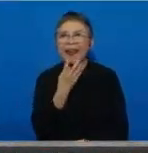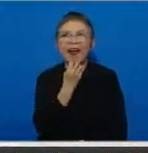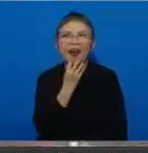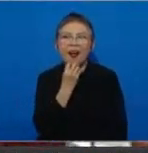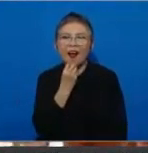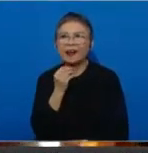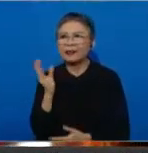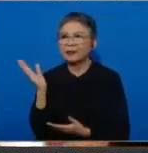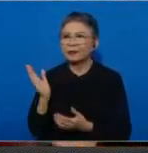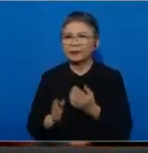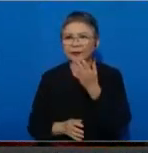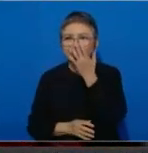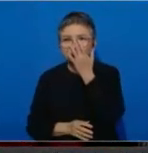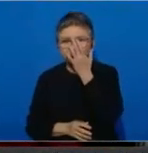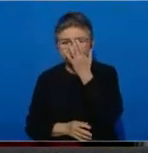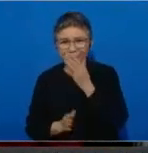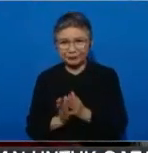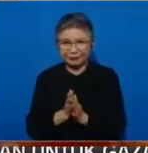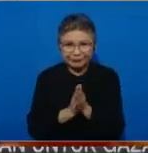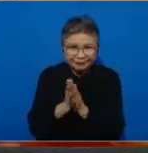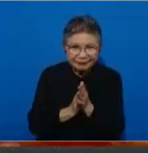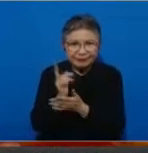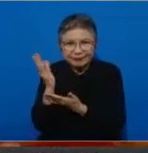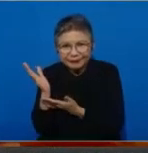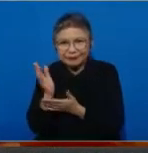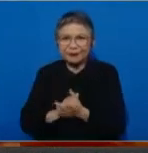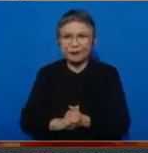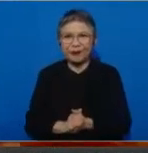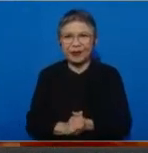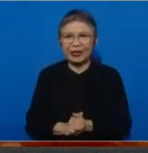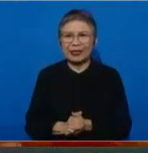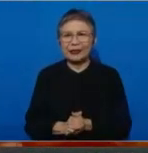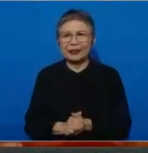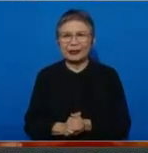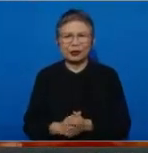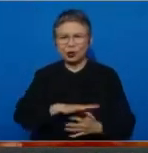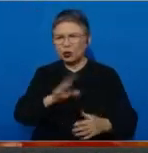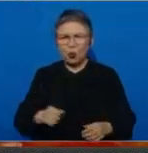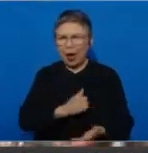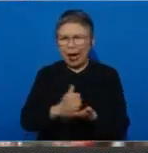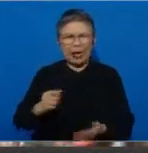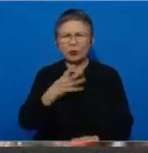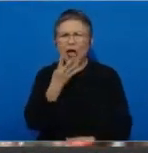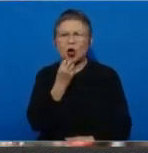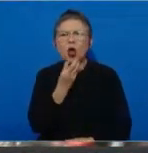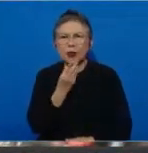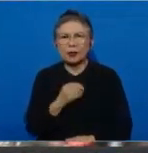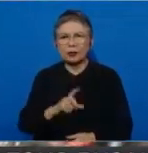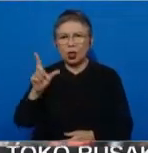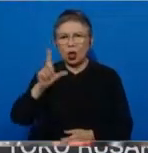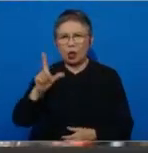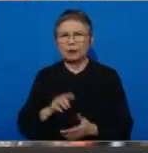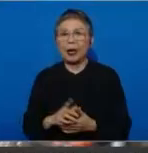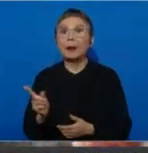rasanya usai menyentap lumiagang Lombok tak ada salahnya mencicip olahan kambing khas Solo salah satu yang jadi buruan